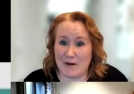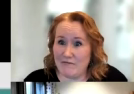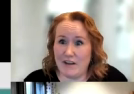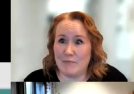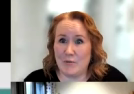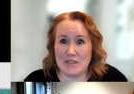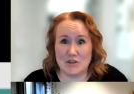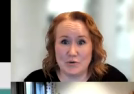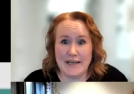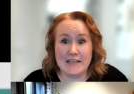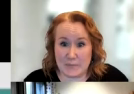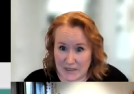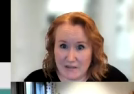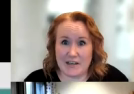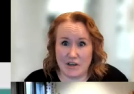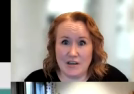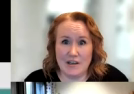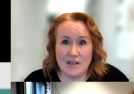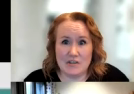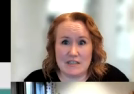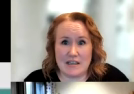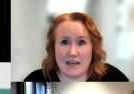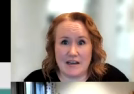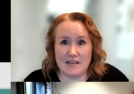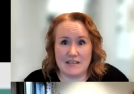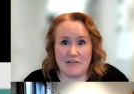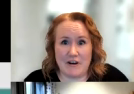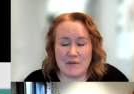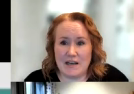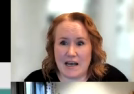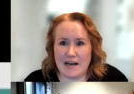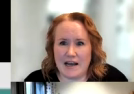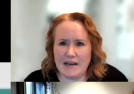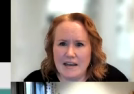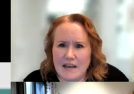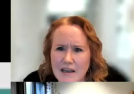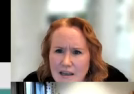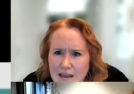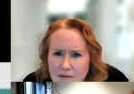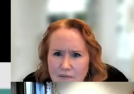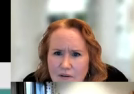varsel, og det ble en veldig bra prestasjon. Spennende verktøy. Tusen takk. Så vi ser frem til denne her.